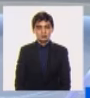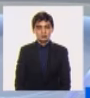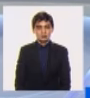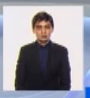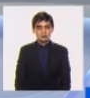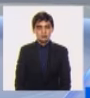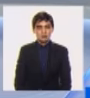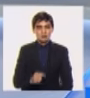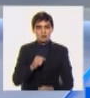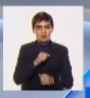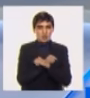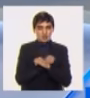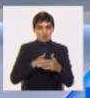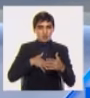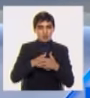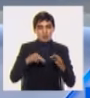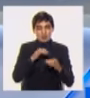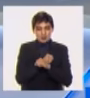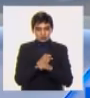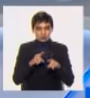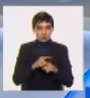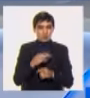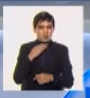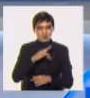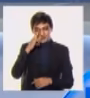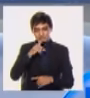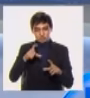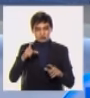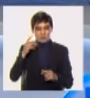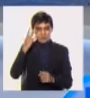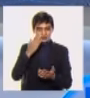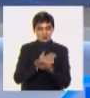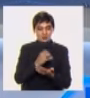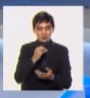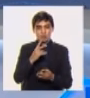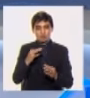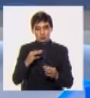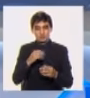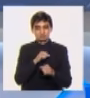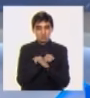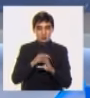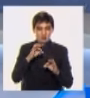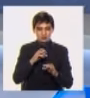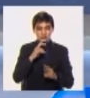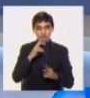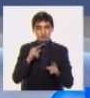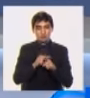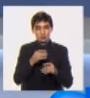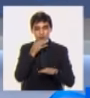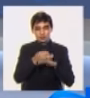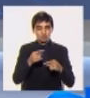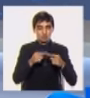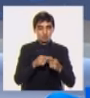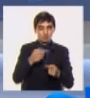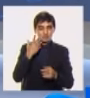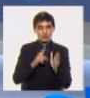об отдыхе у моря сейчас мечтают многие казахстанцы но как сложится отпускной сезон с уверенностью никто не может ответить